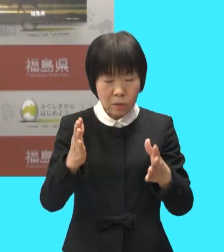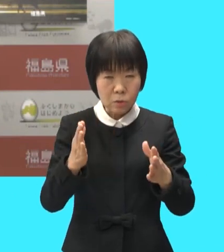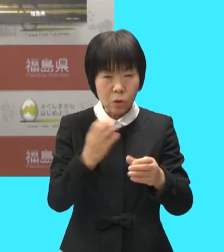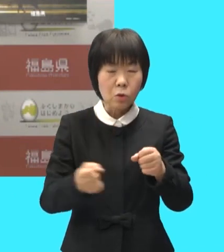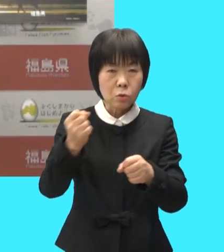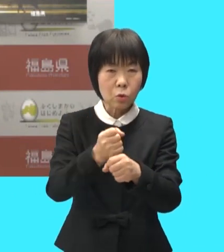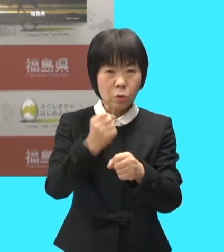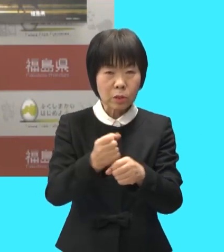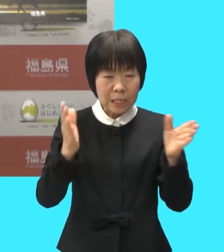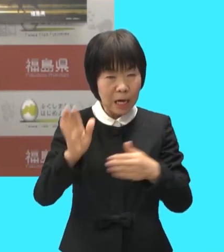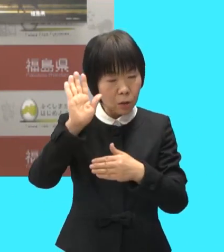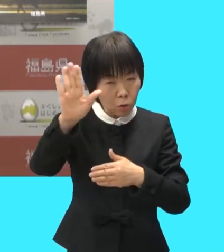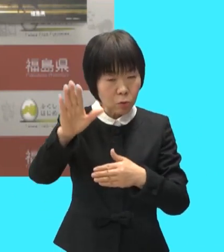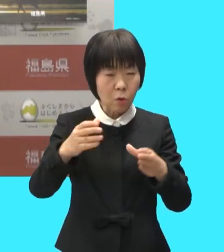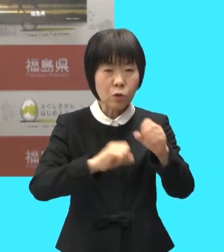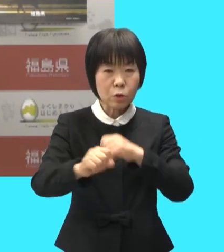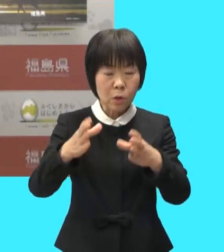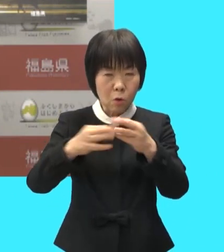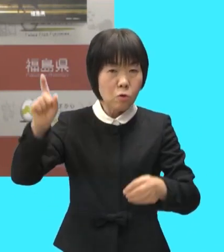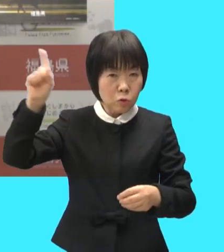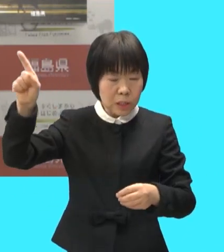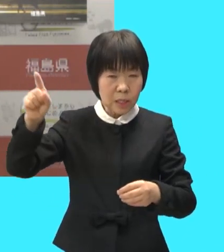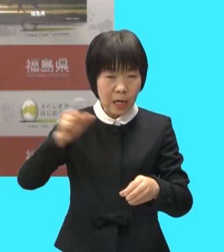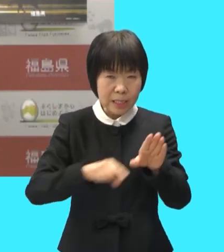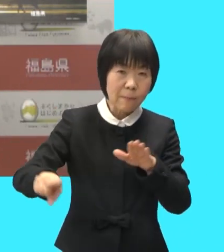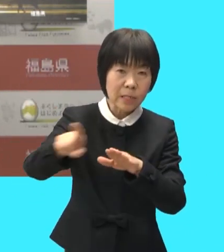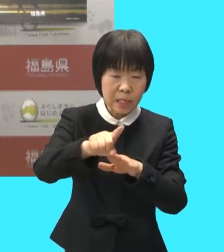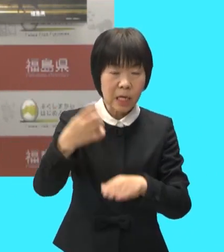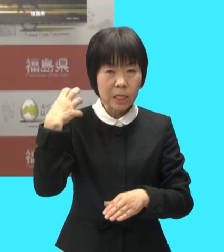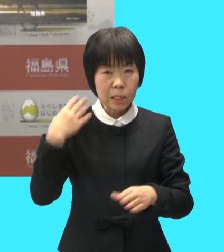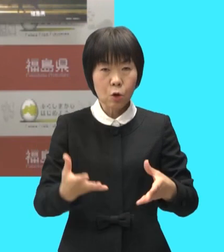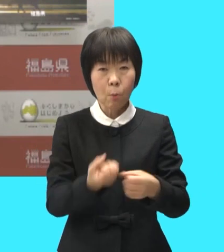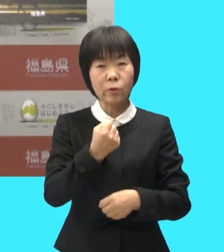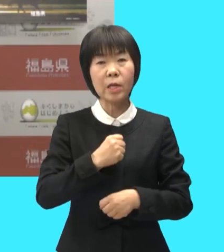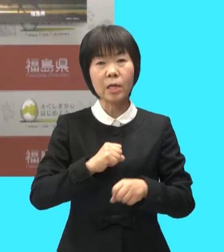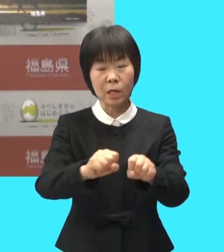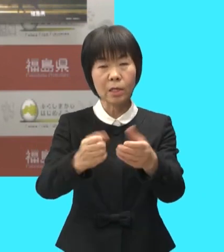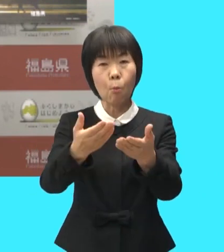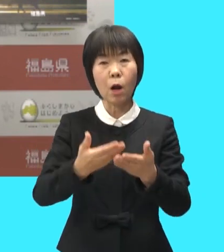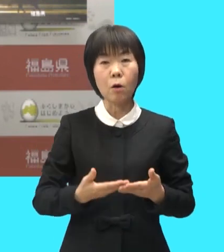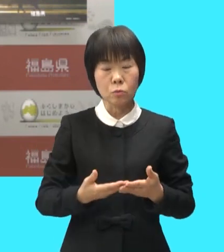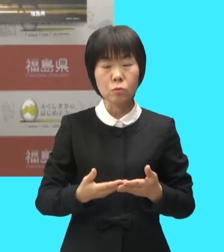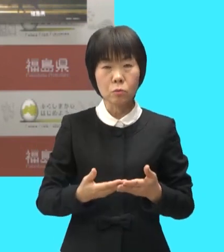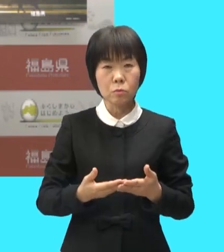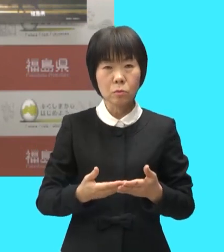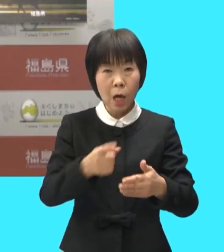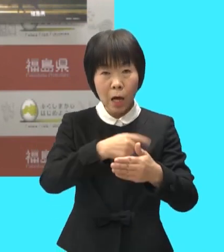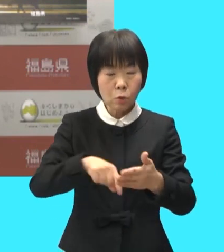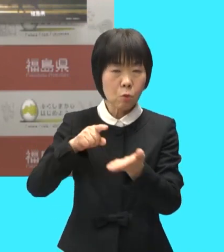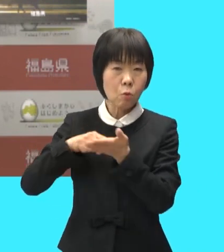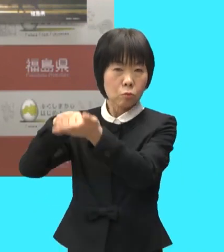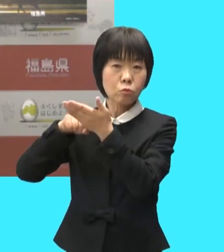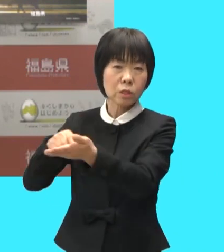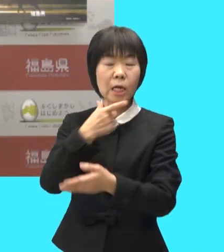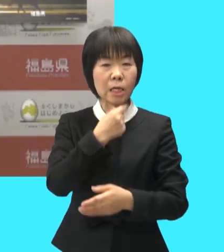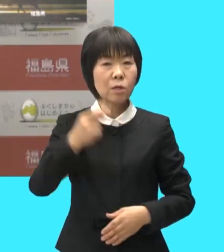後の取り組みを国が前面に立って責任を持ってやっていただく、こういったことを訴えていきたいと